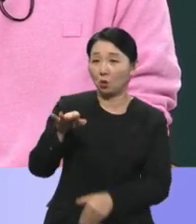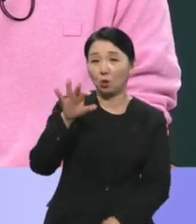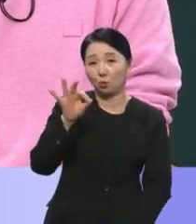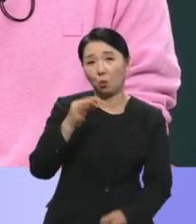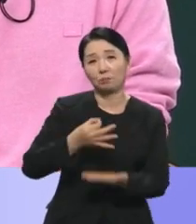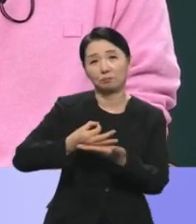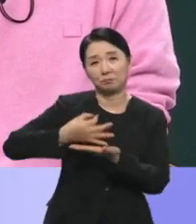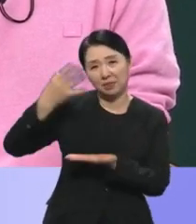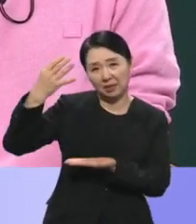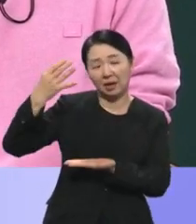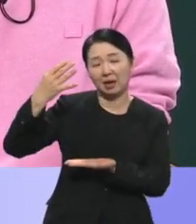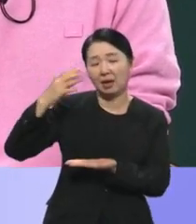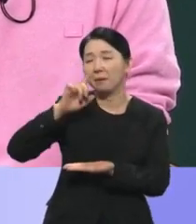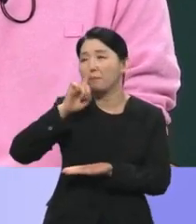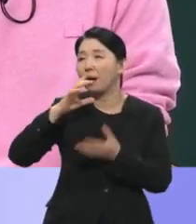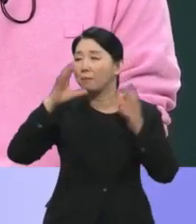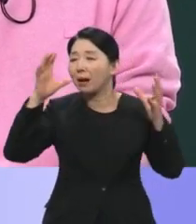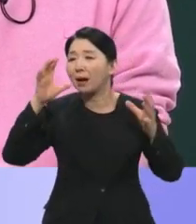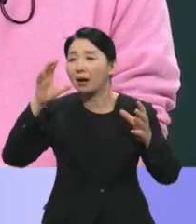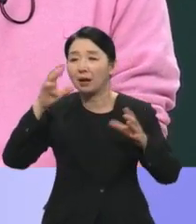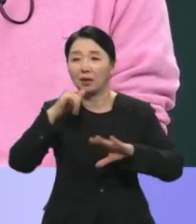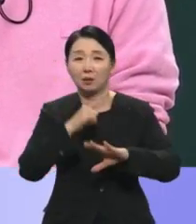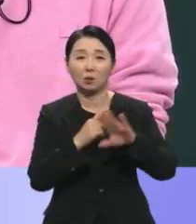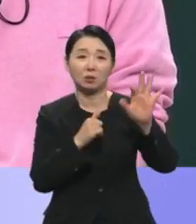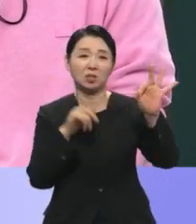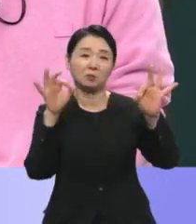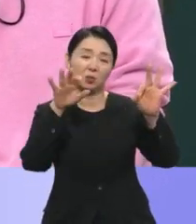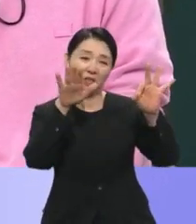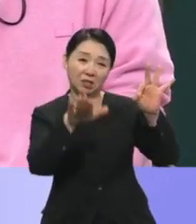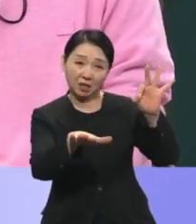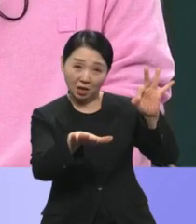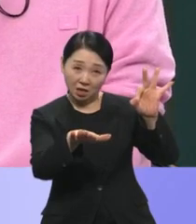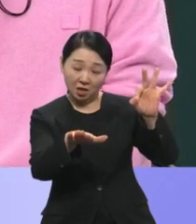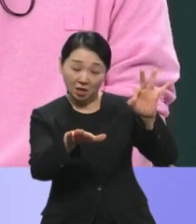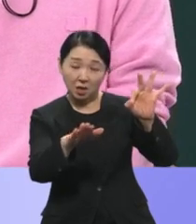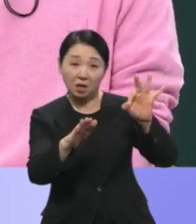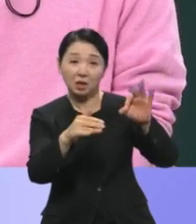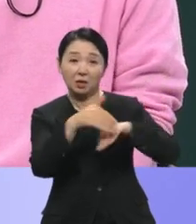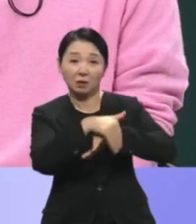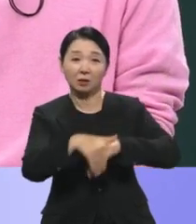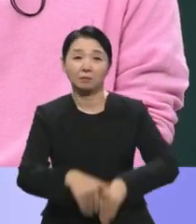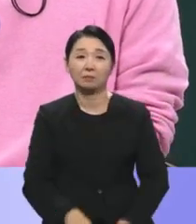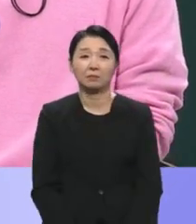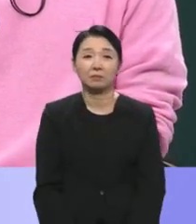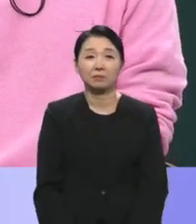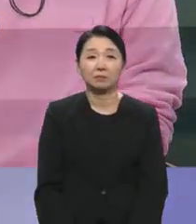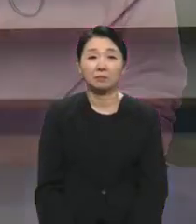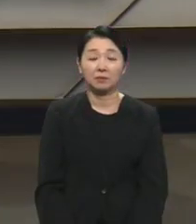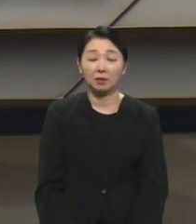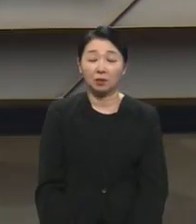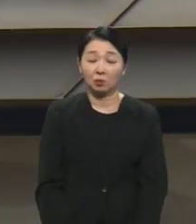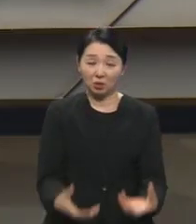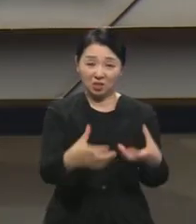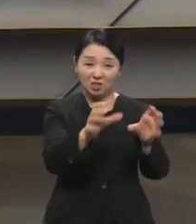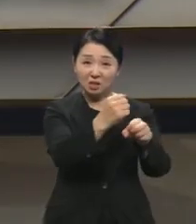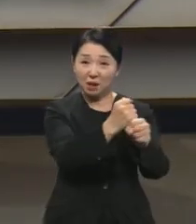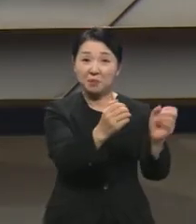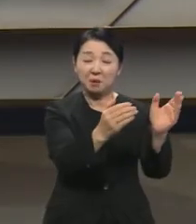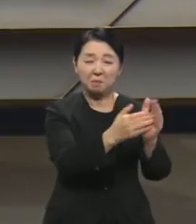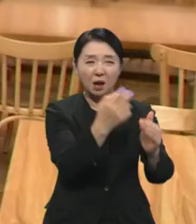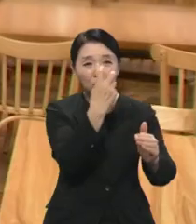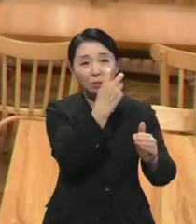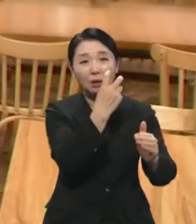음식값 너무 비싸다는 얘기가 나와서 10% 이하를 추진을 했었거든요 그 실제로 tf까지 만들었는데 운영